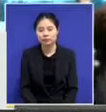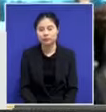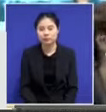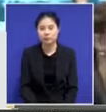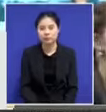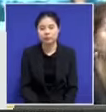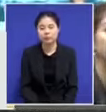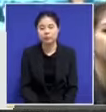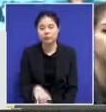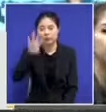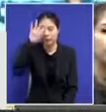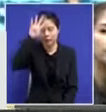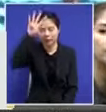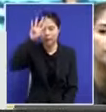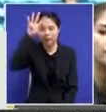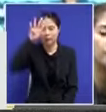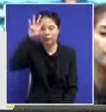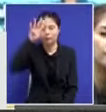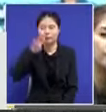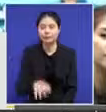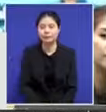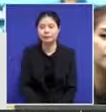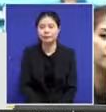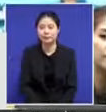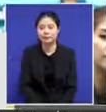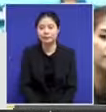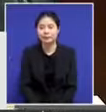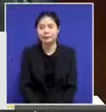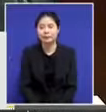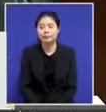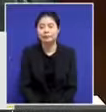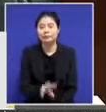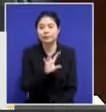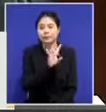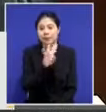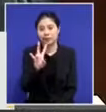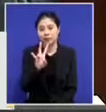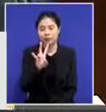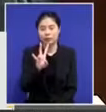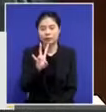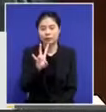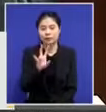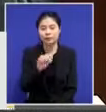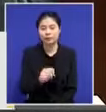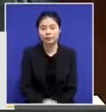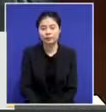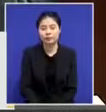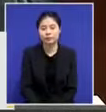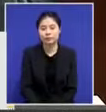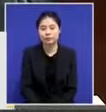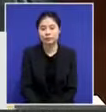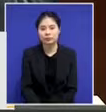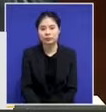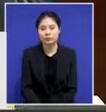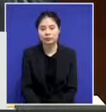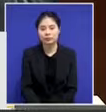นายธนาธรจึงรุ่งเรืองกิจครับ 700นายอนุสักคงม